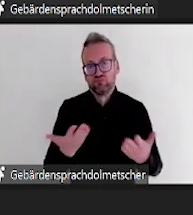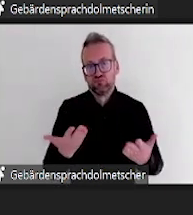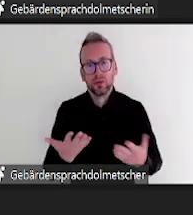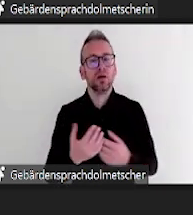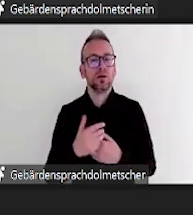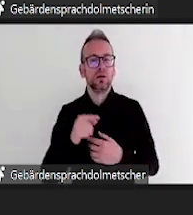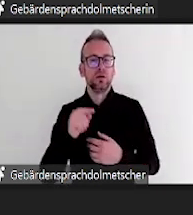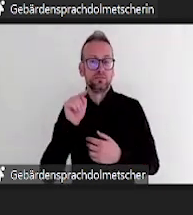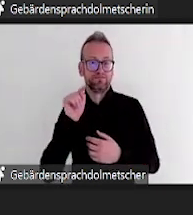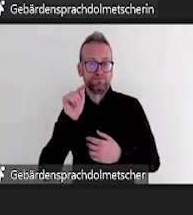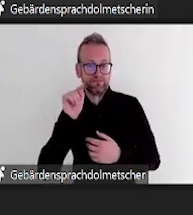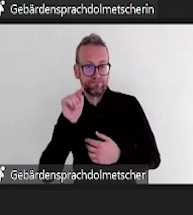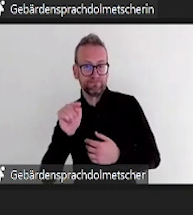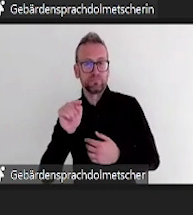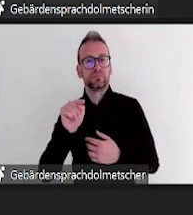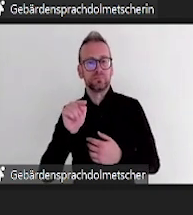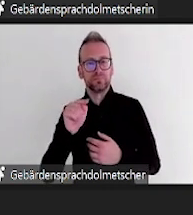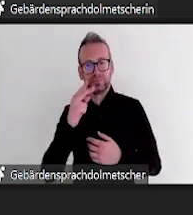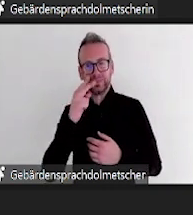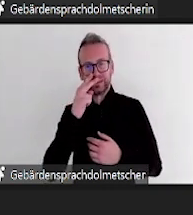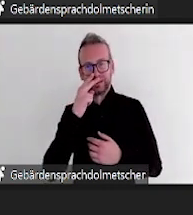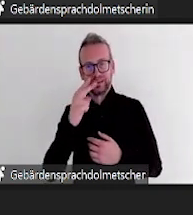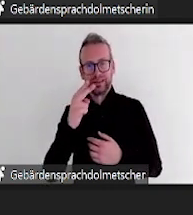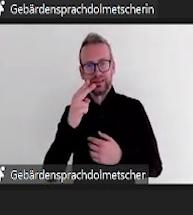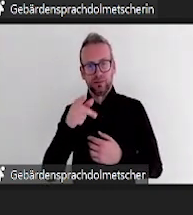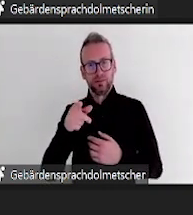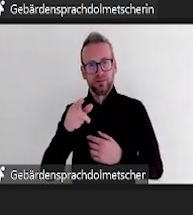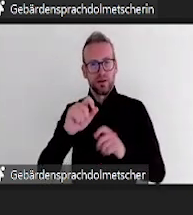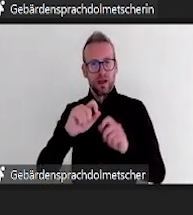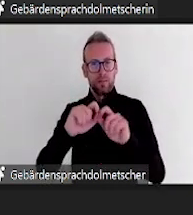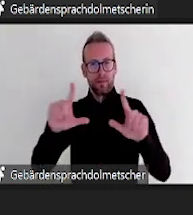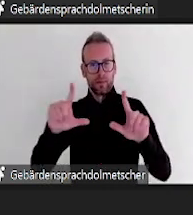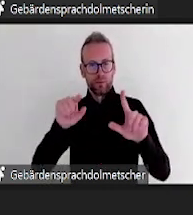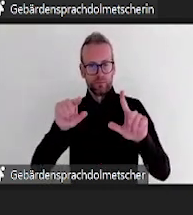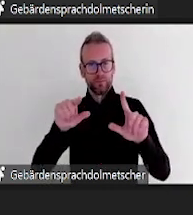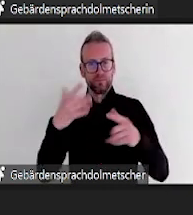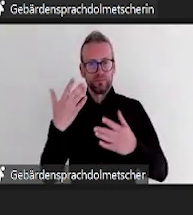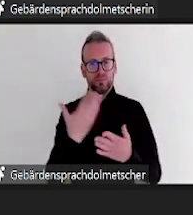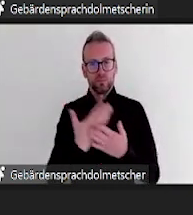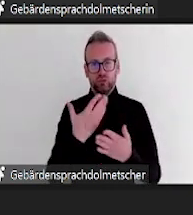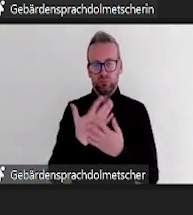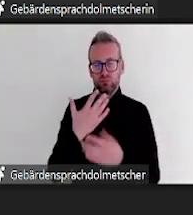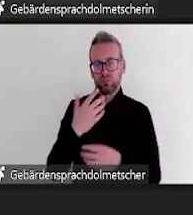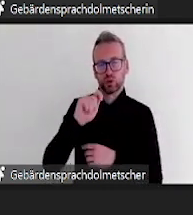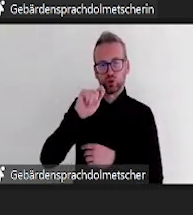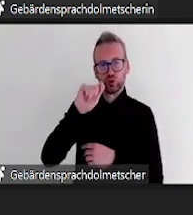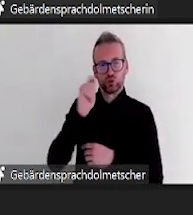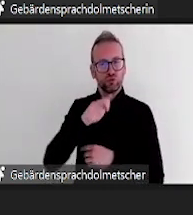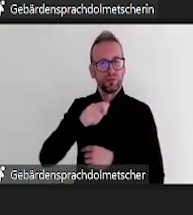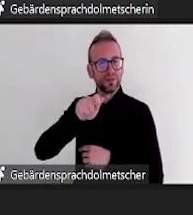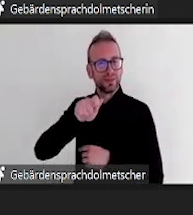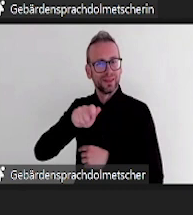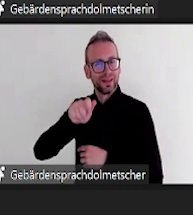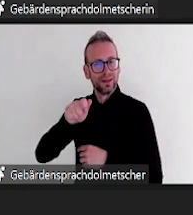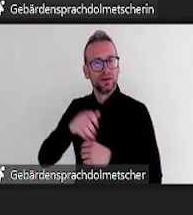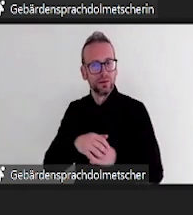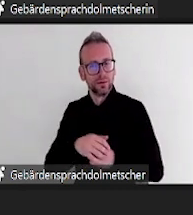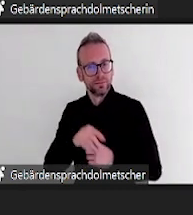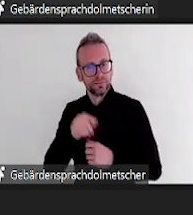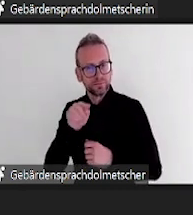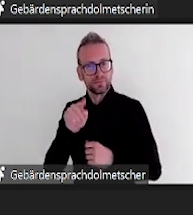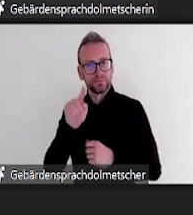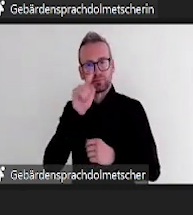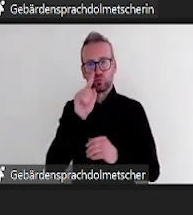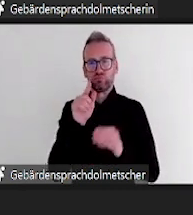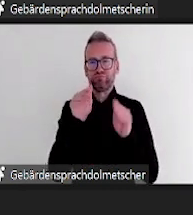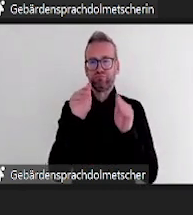Lehrveranstaltung bewältigen. Oder, was häufiger auch schon mal oder ein Thema ist, naja, manchmal sollen die Studierenden eben einen Graphen interpretieren, ein